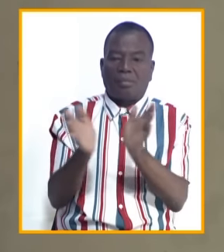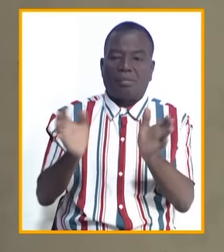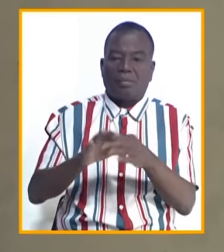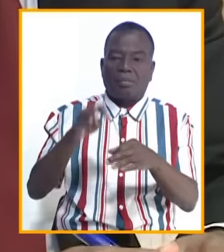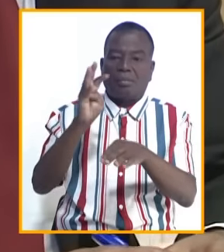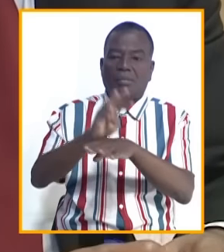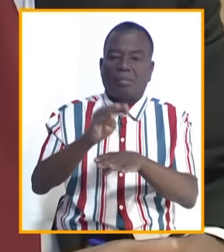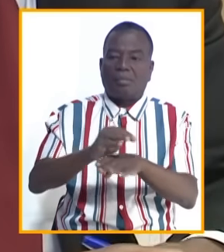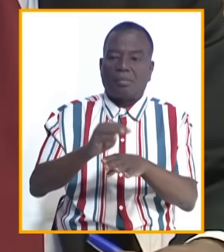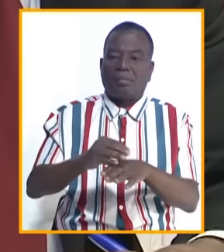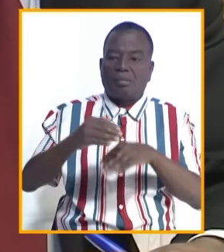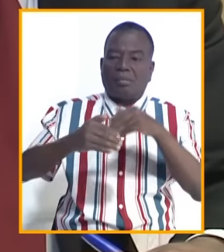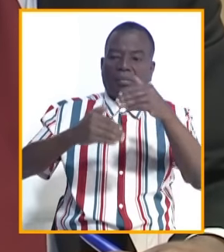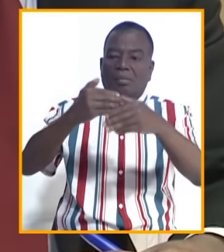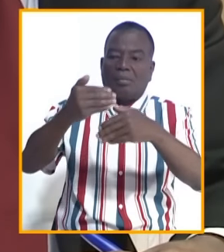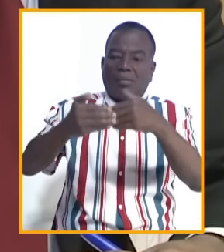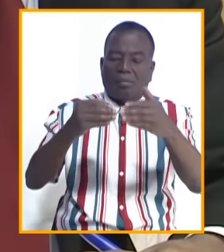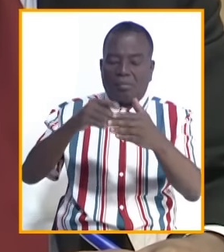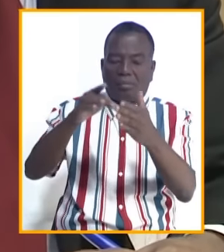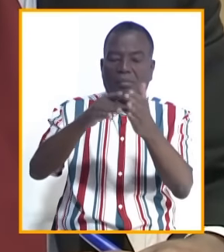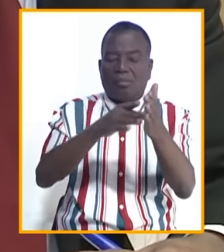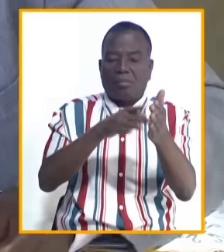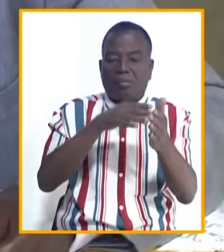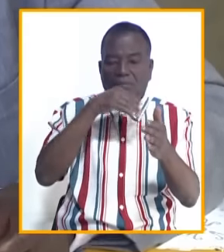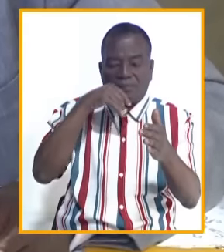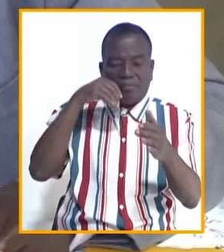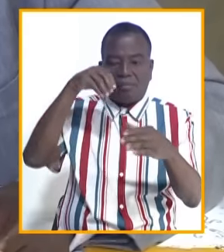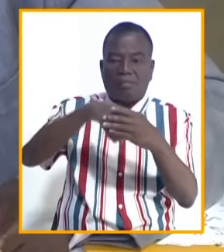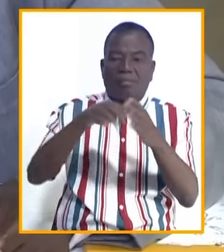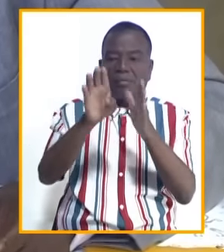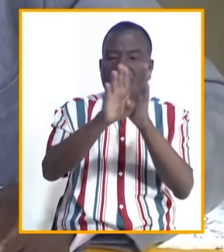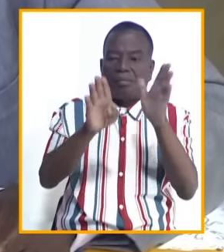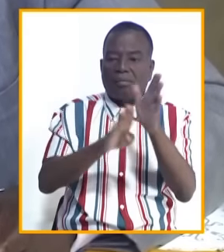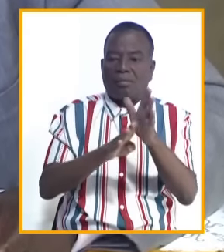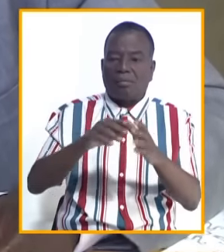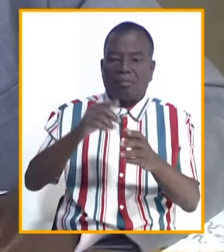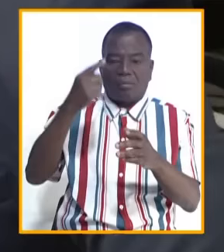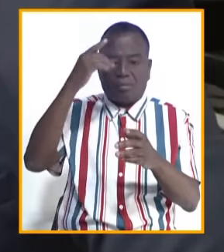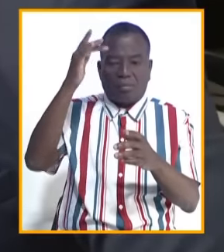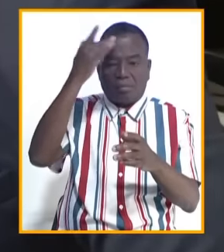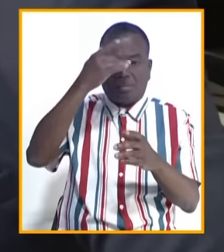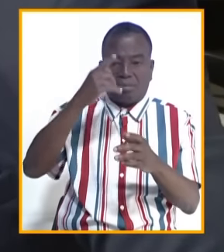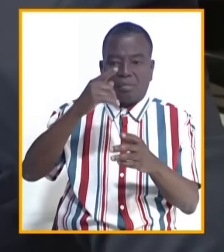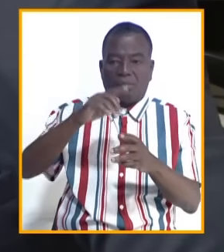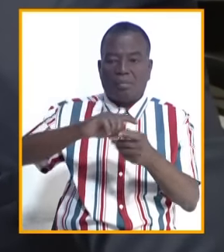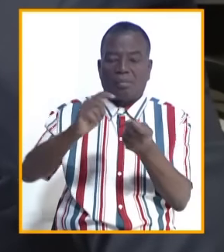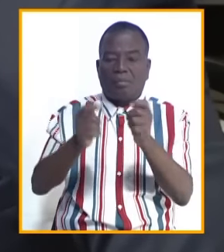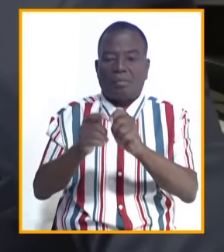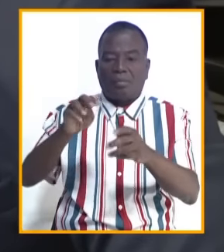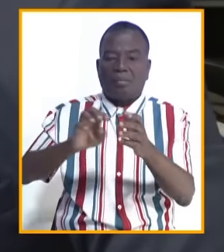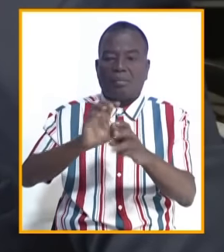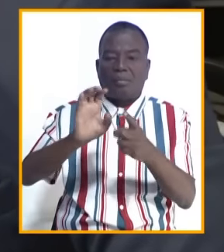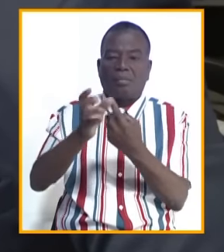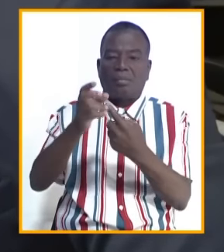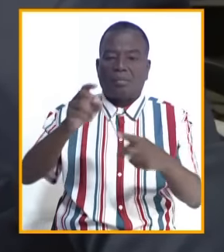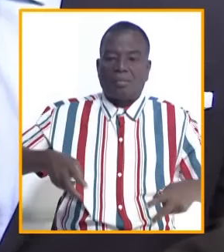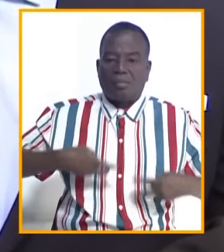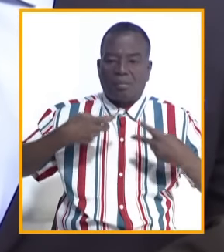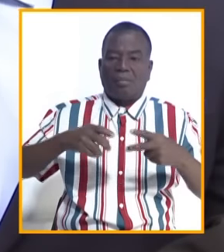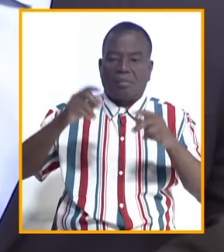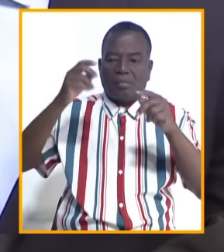des avancées notables sont enregistrées dans ce bilan partiel. En ce qui concerne l'amélioration des conditions de vie des travailleurs, vous n'êtes